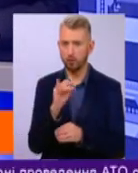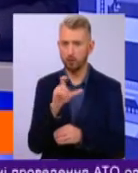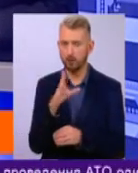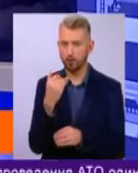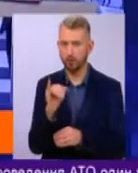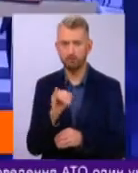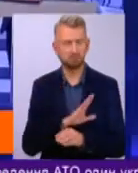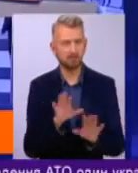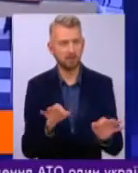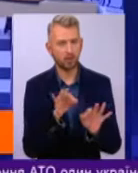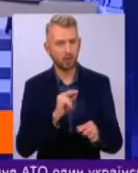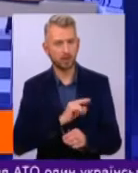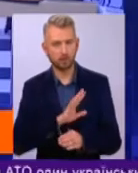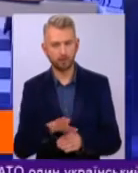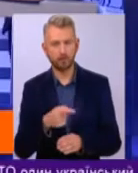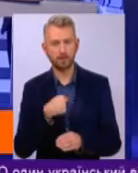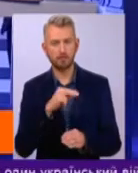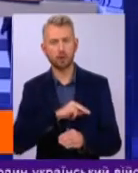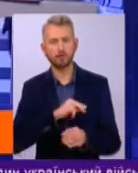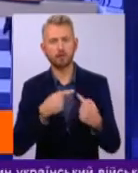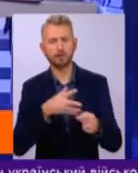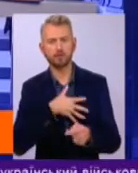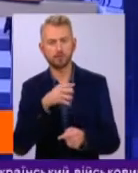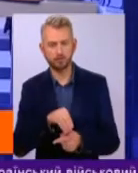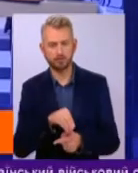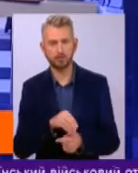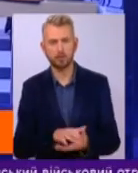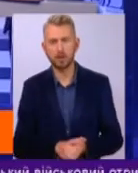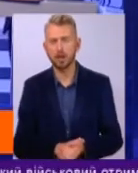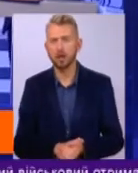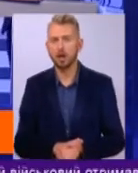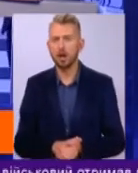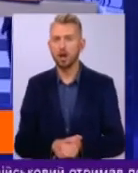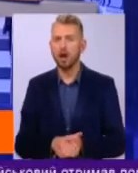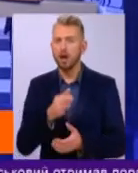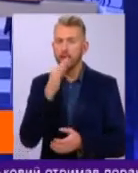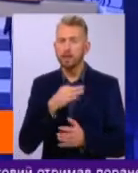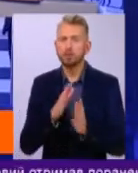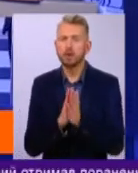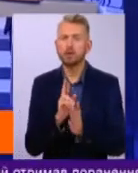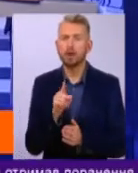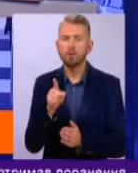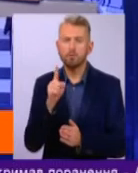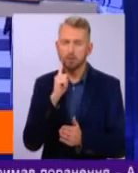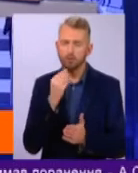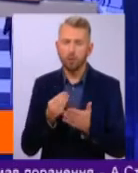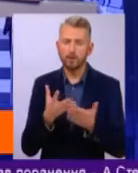Я ніколи не працював. Я працював з іншим загиблим, з Тимуром Ахаурі. Так. Скажіть, будь ласка, от як ви оцінюєте